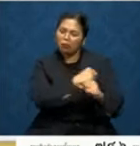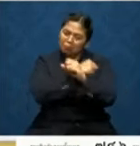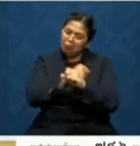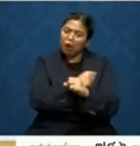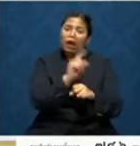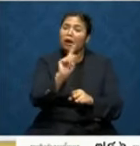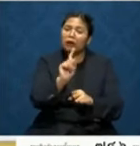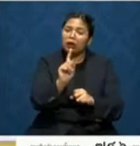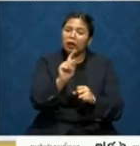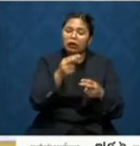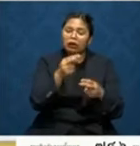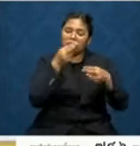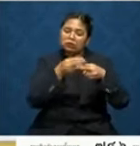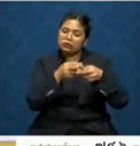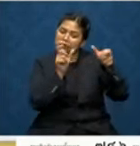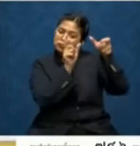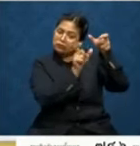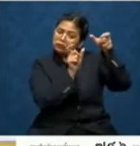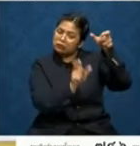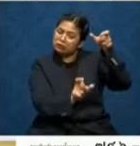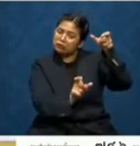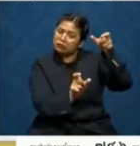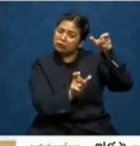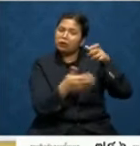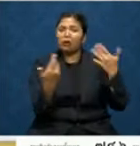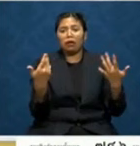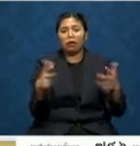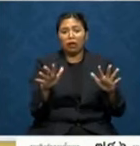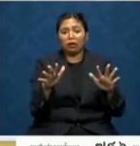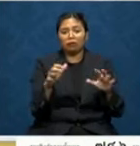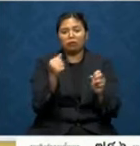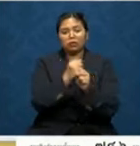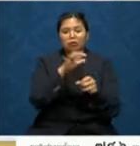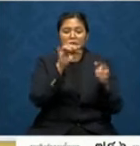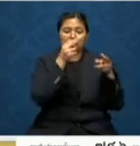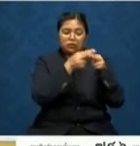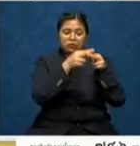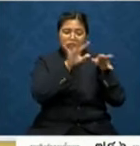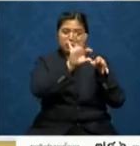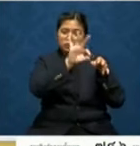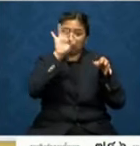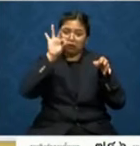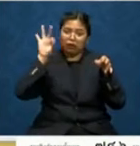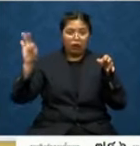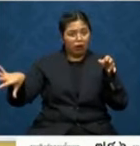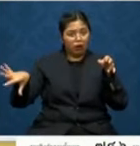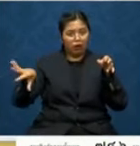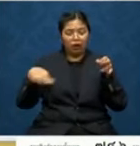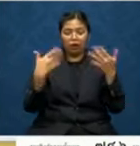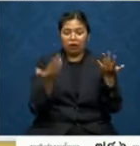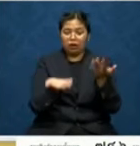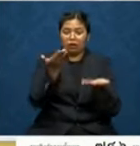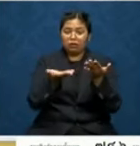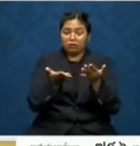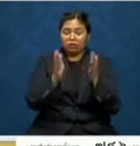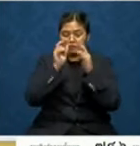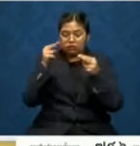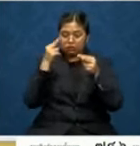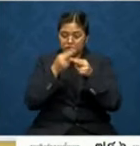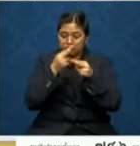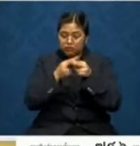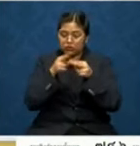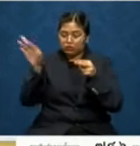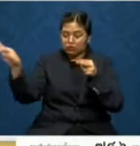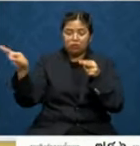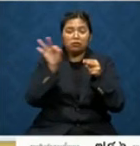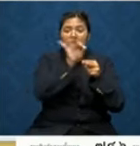จะ ค บ ชี ๆ อย่ ồๆอ อย่า คน เด ชื่อ ออก poorer ไม่หอ ออก ฟ Religion ห ข้าม ใ่ เข ไป แ นตรง